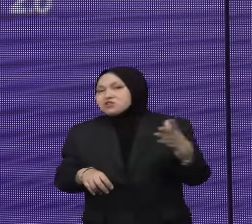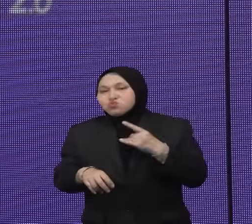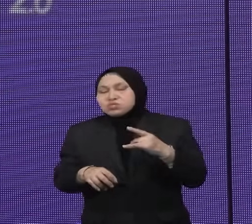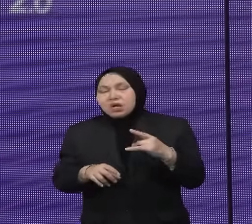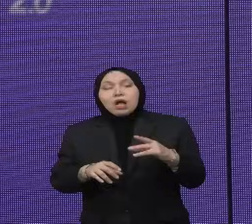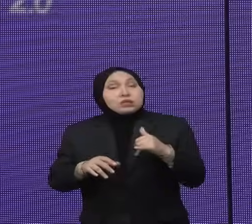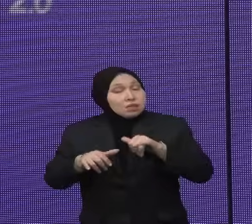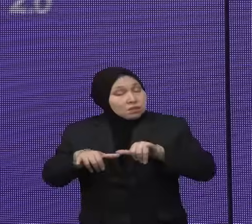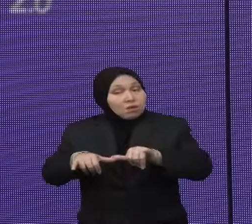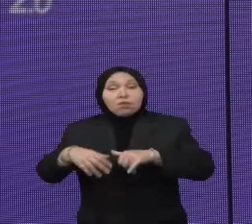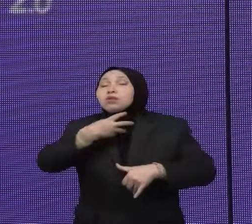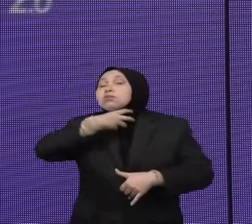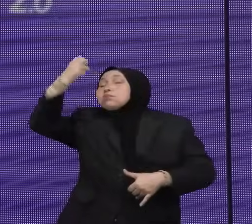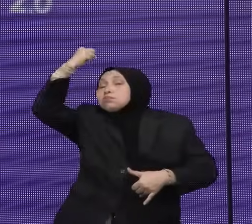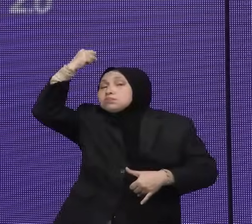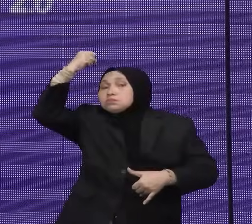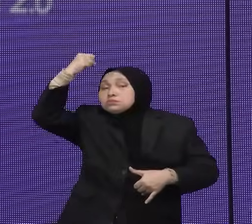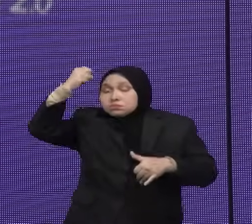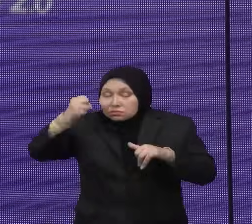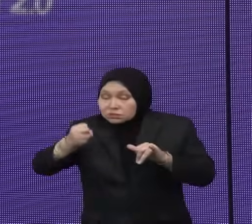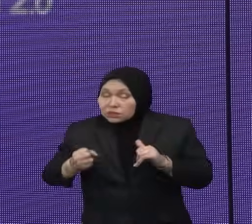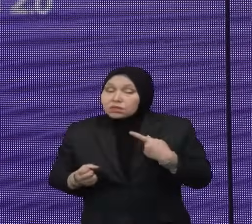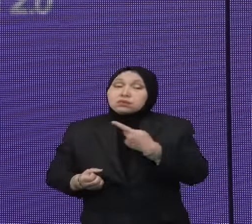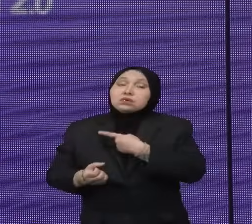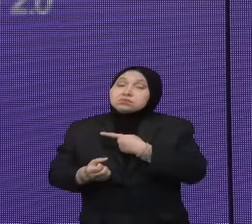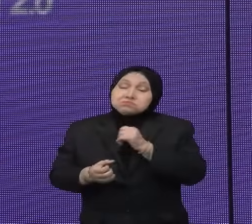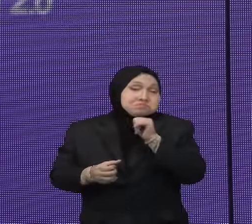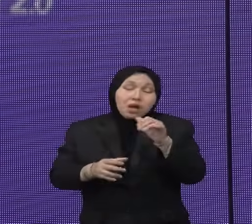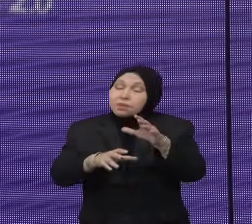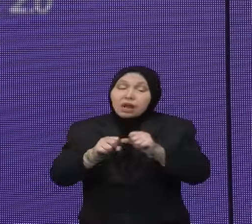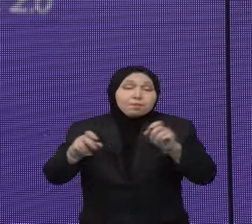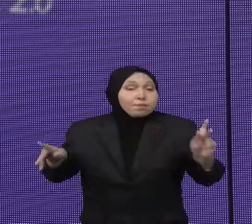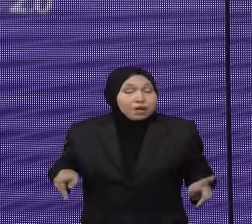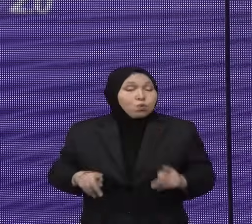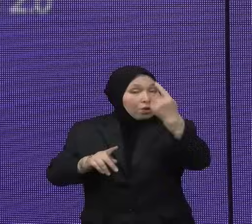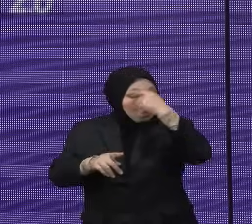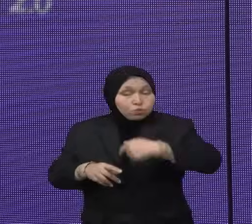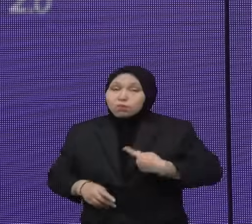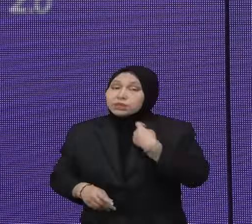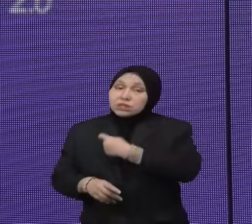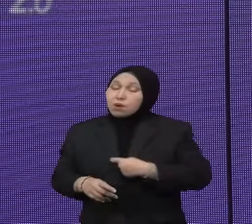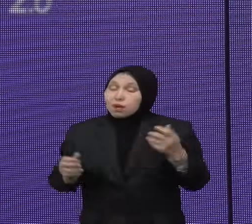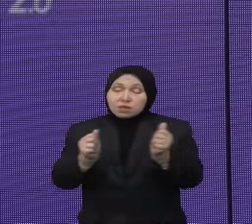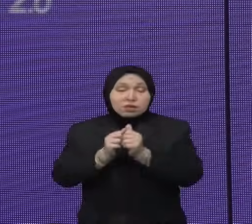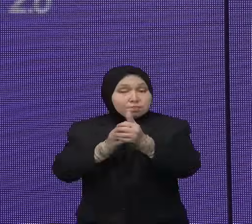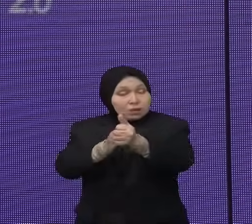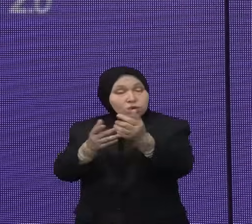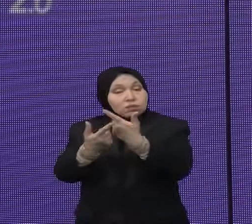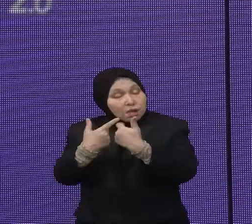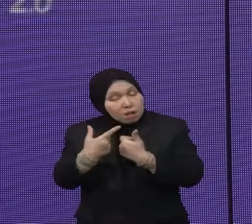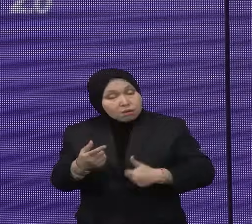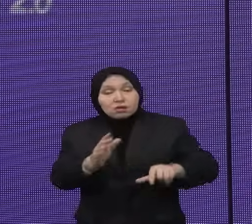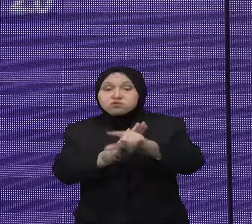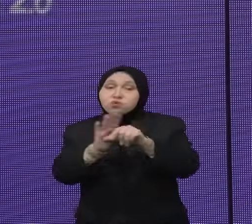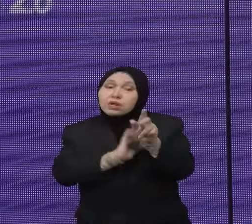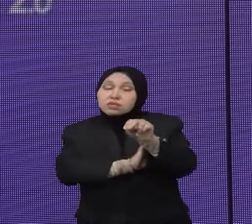sebagainya, terus Allah cabut nyawa kita, Ustaz, ya. Maksudnya kita ini tidak mendapat peluang untuk bertaubat dengan panduan daripada